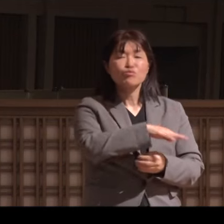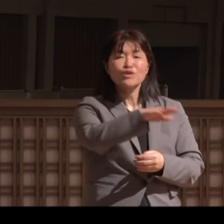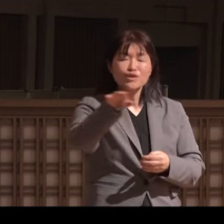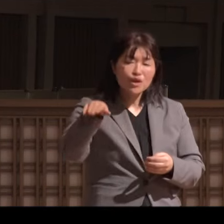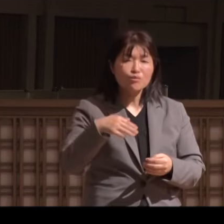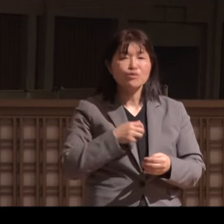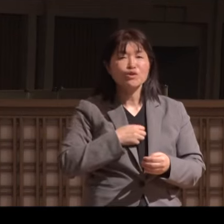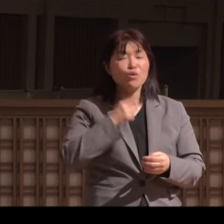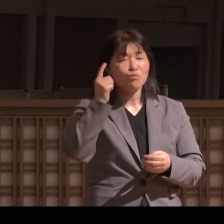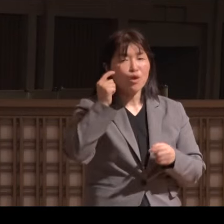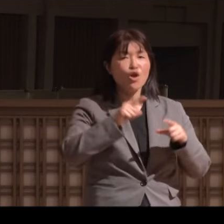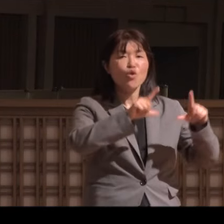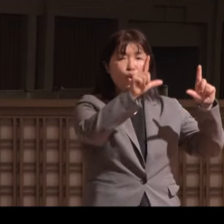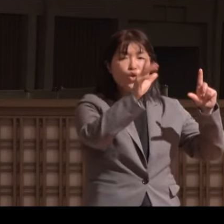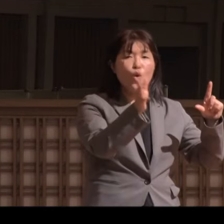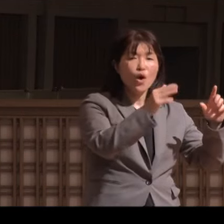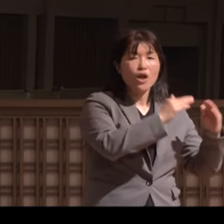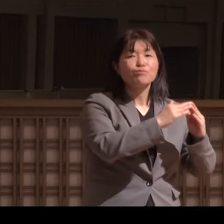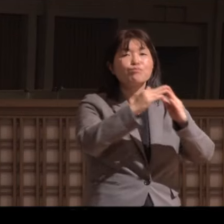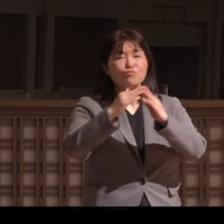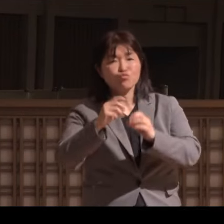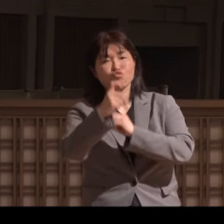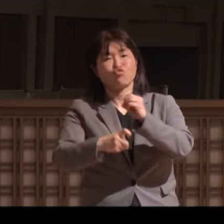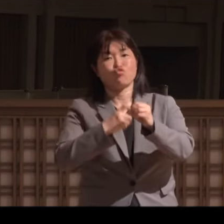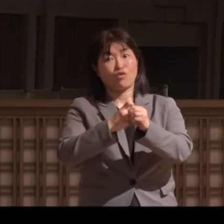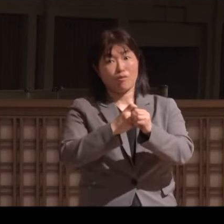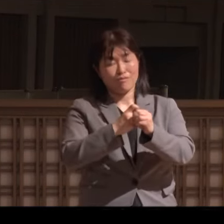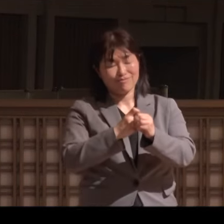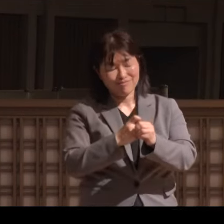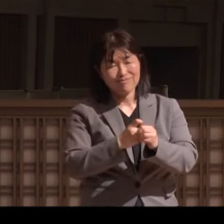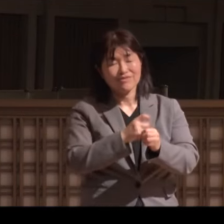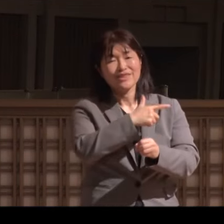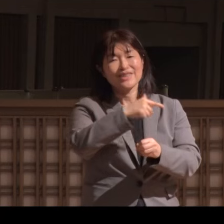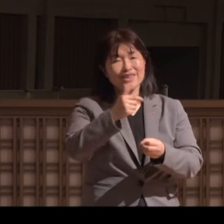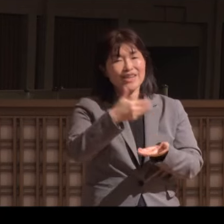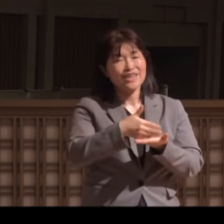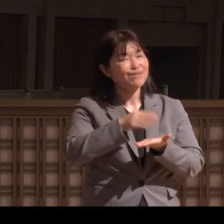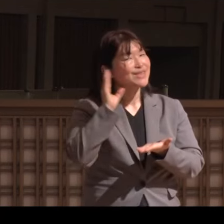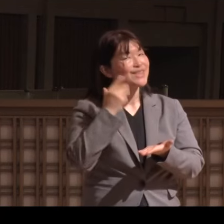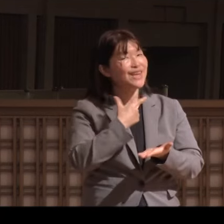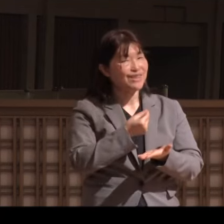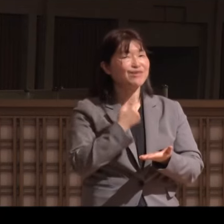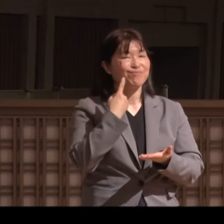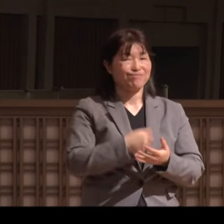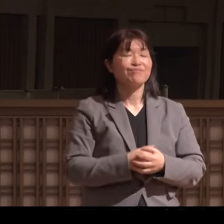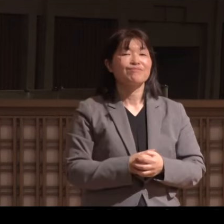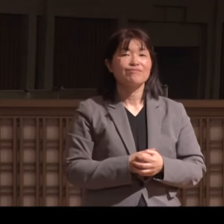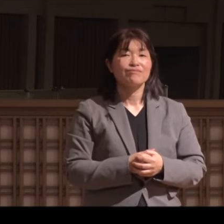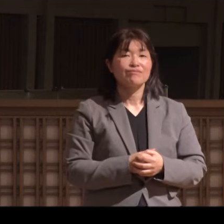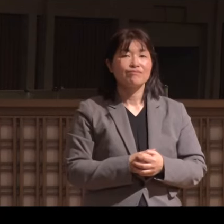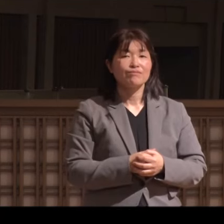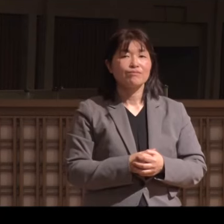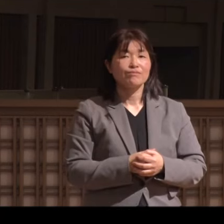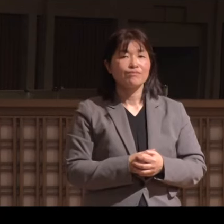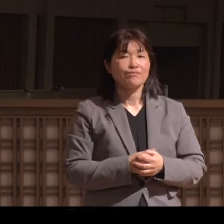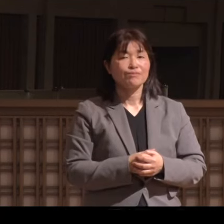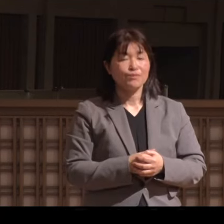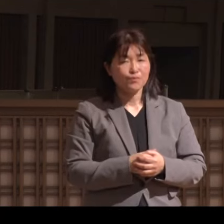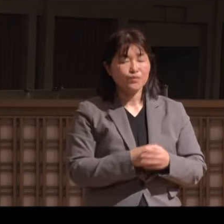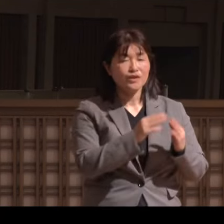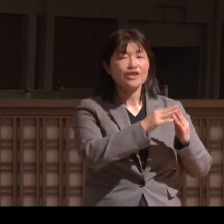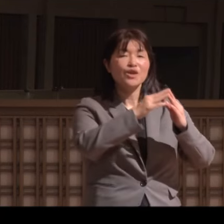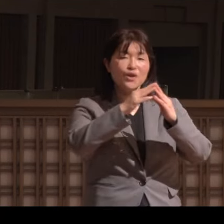多いと思います東京からこちらに来られて10年というところでいろんなお話が聞けるのでないかなと思いますえ移住してき